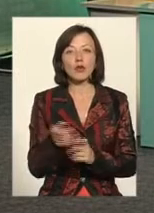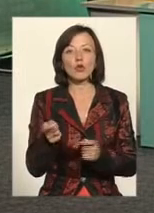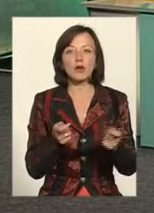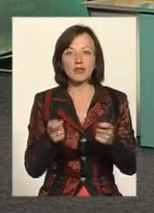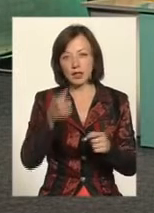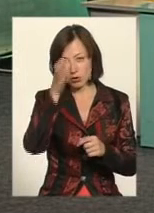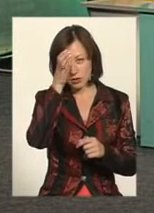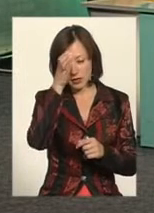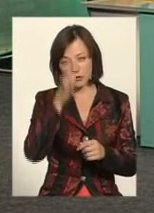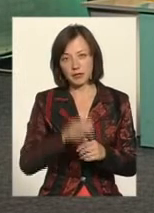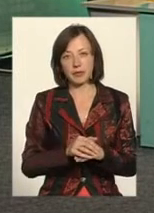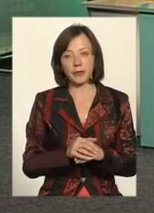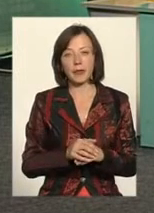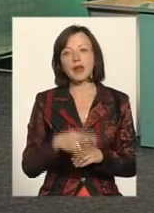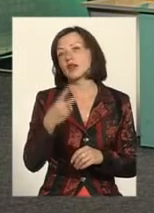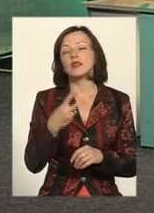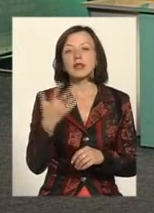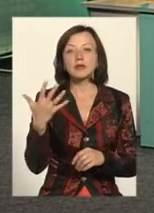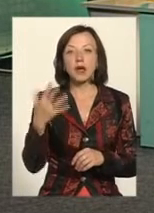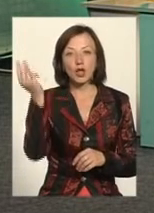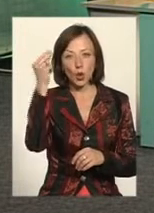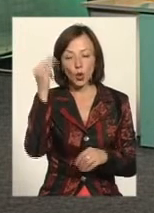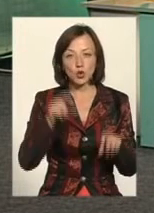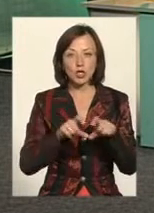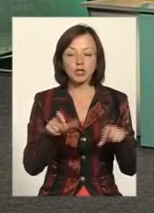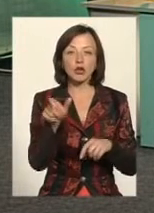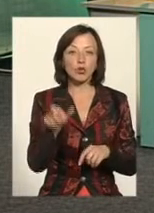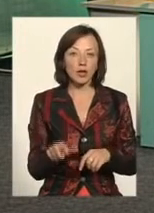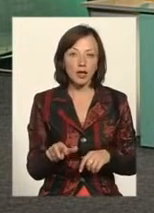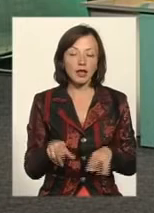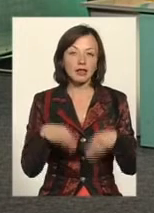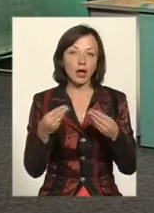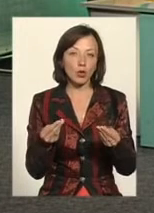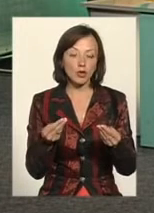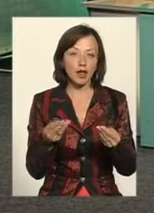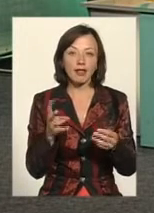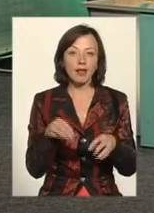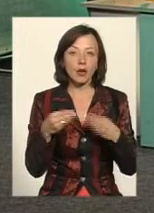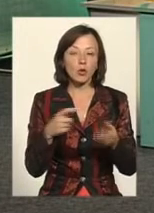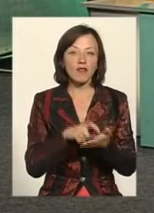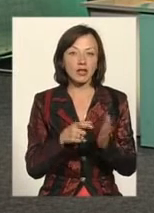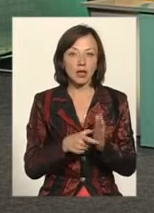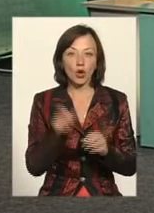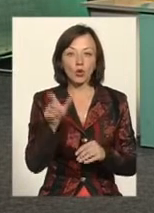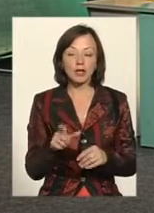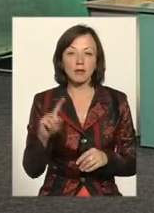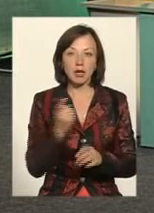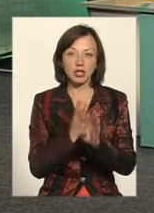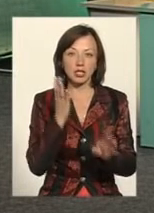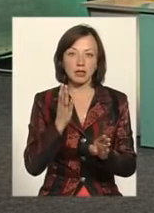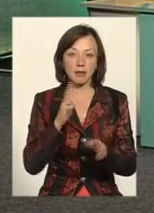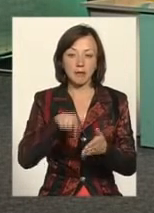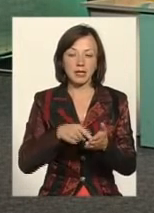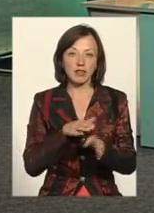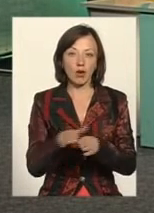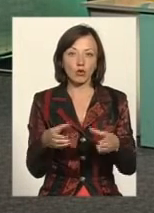Управління освіти. 25-те училище. Людині дають, не дають квартири. Людина перша на черзі в